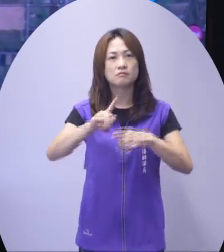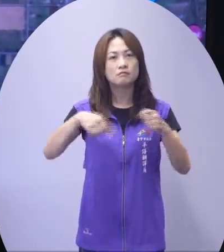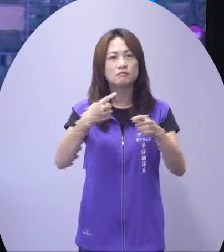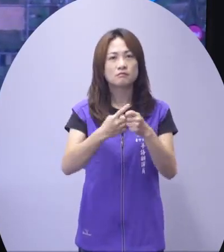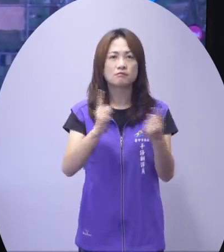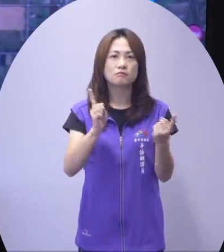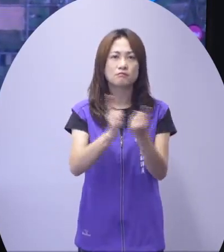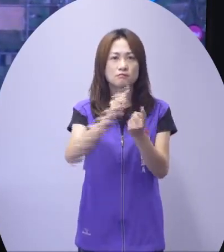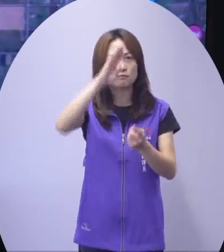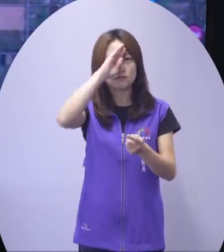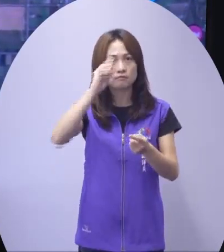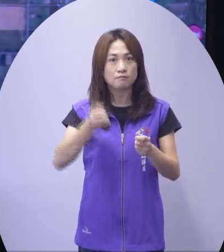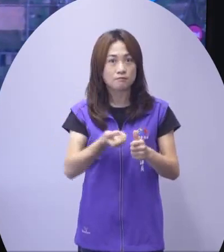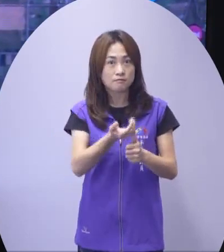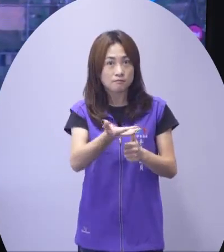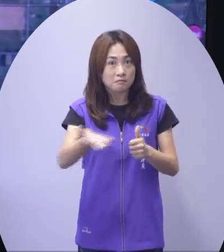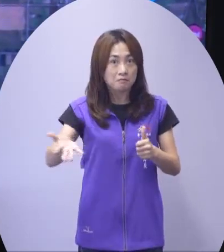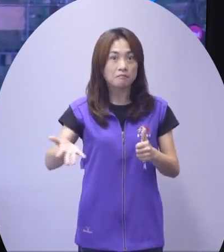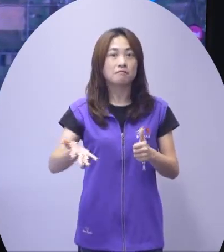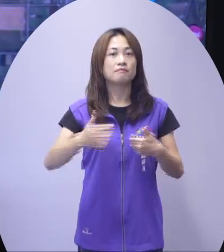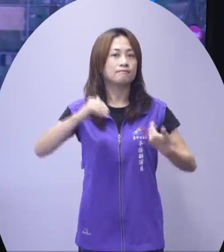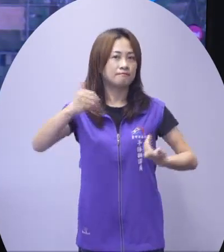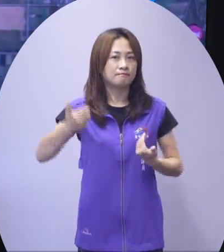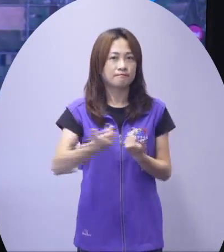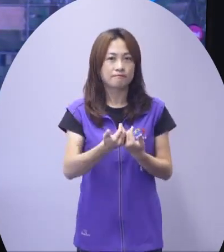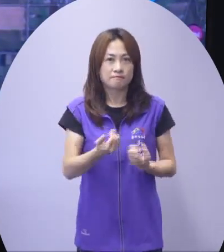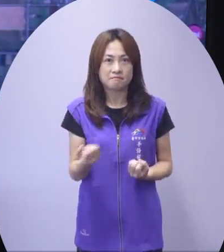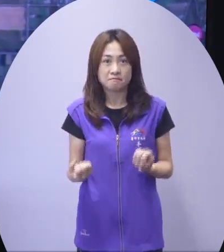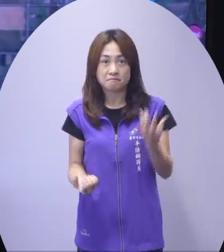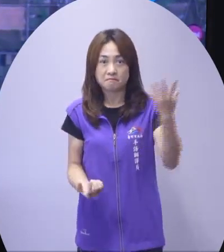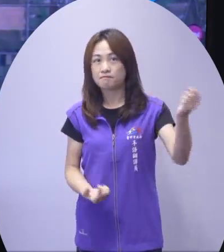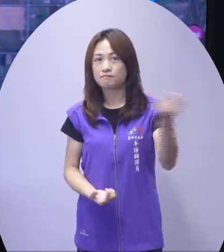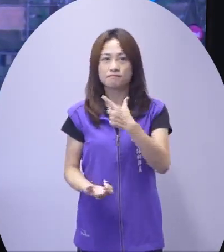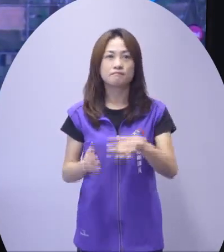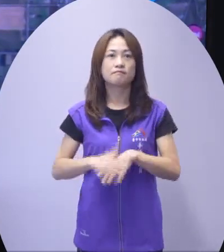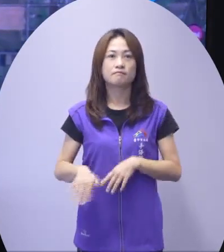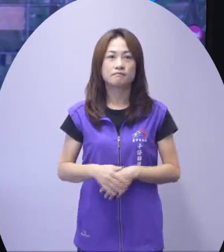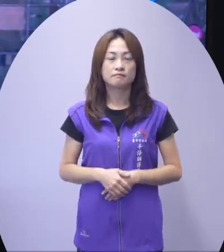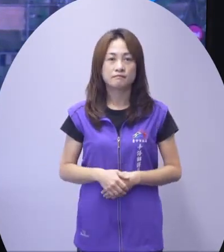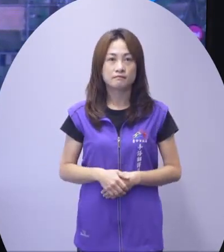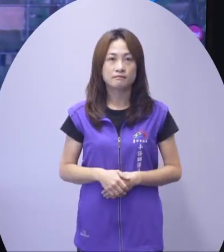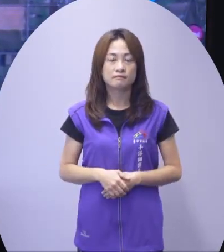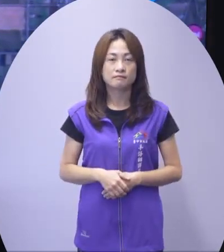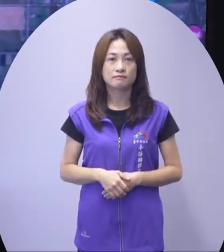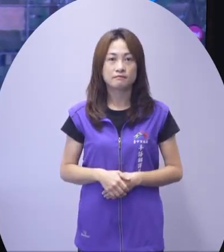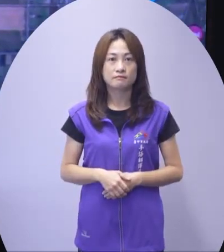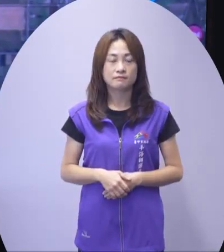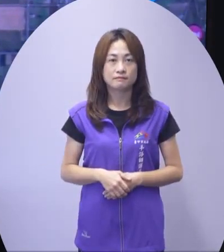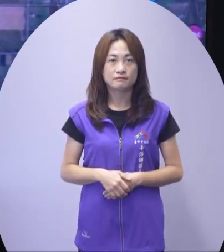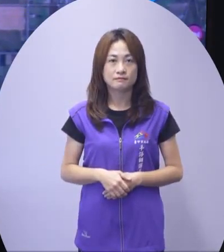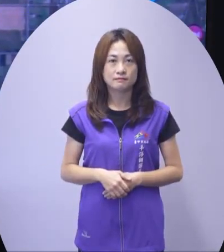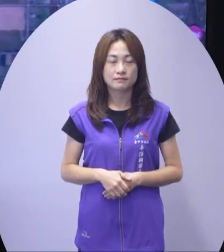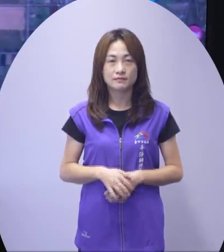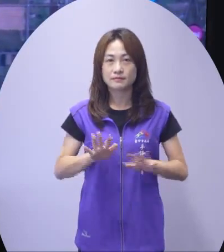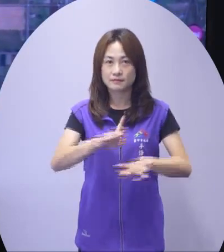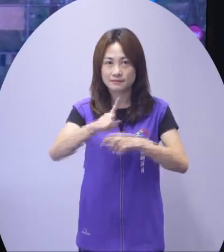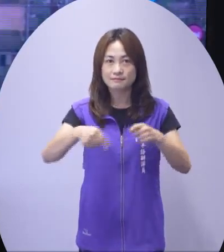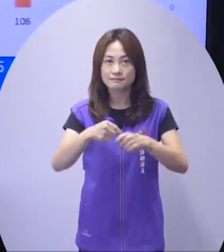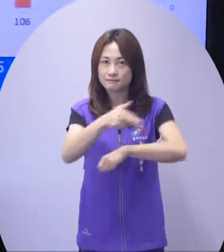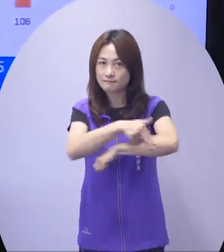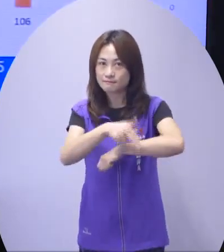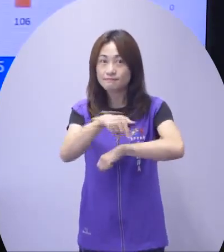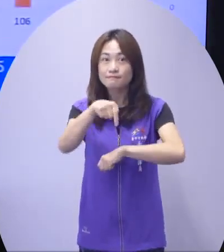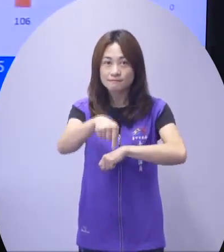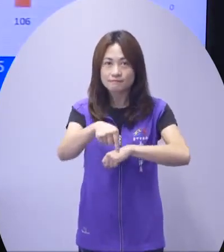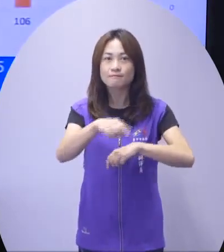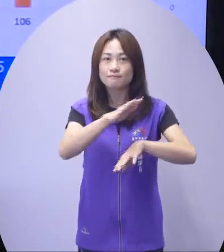数更会增加哦，会超过去年的这样的一个参观人数。我想这个是我们今年的规划都会